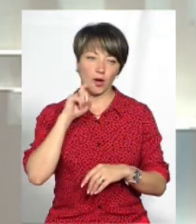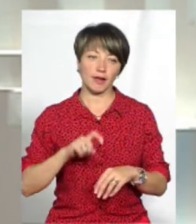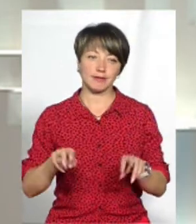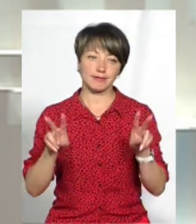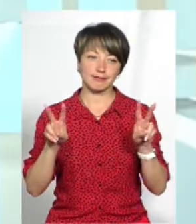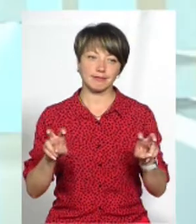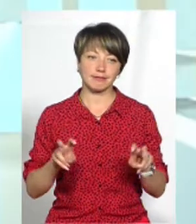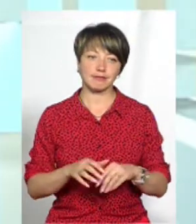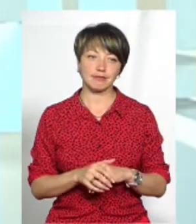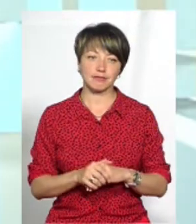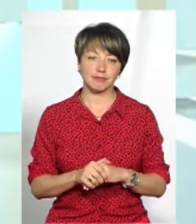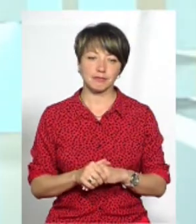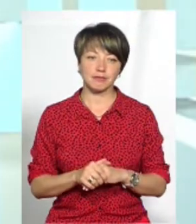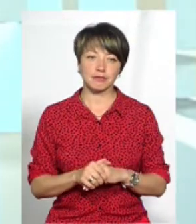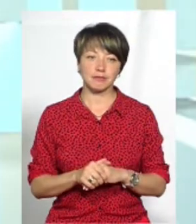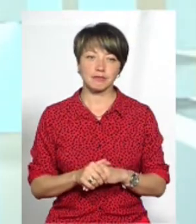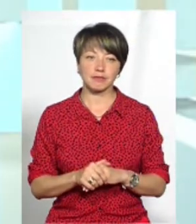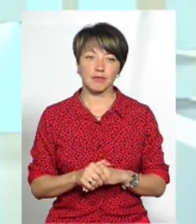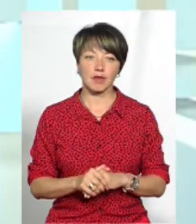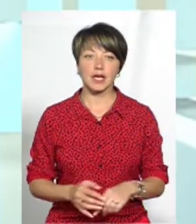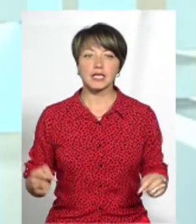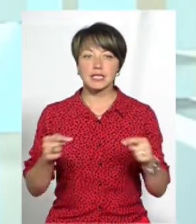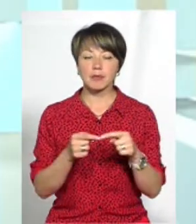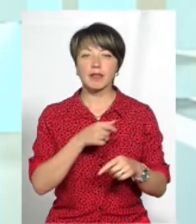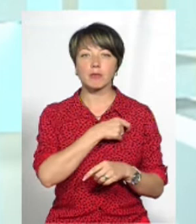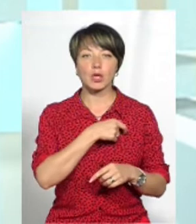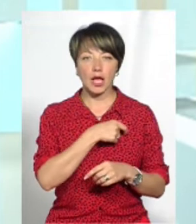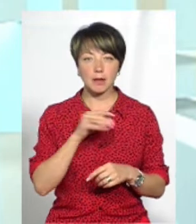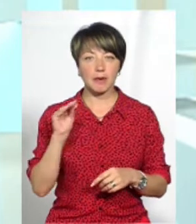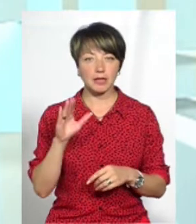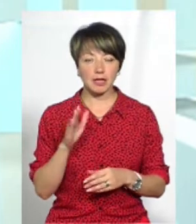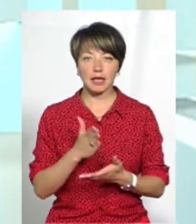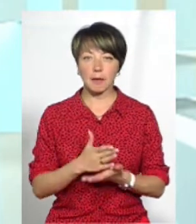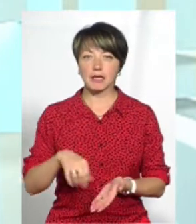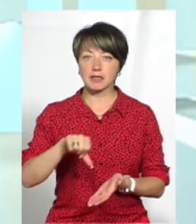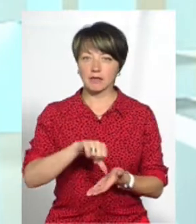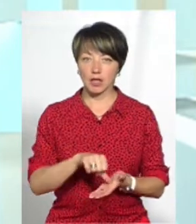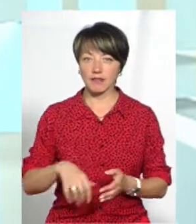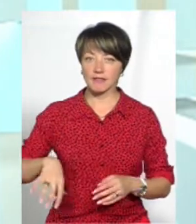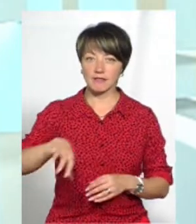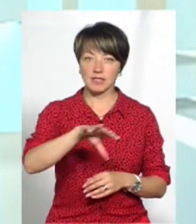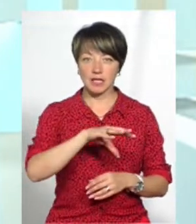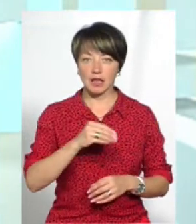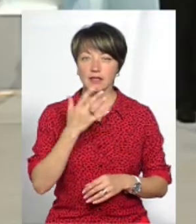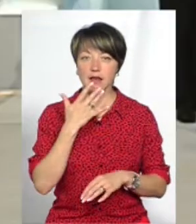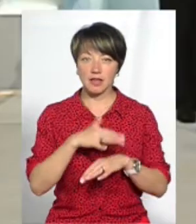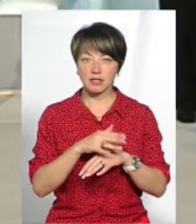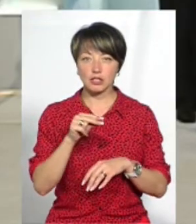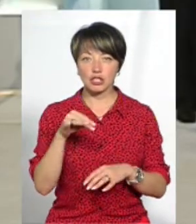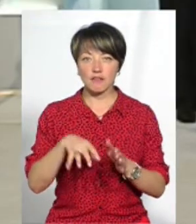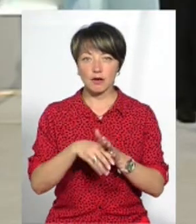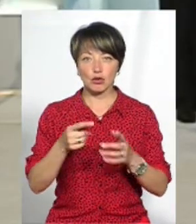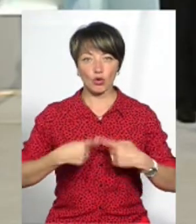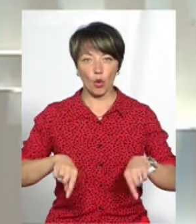України. На вірність Україні. Згідно із депутатським мандатом, депутат є представником усієї нації чи